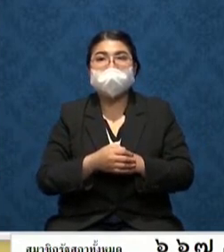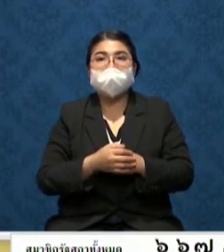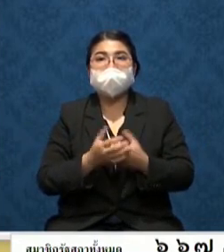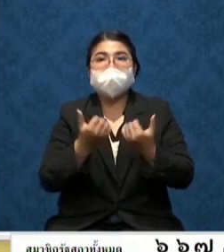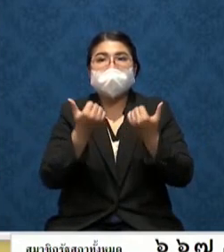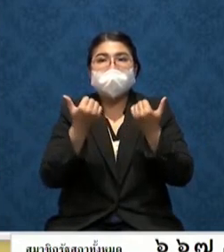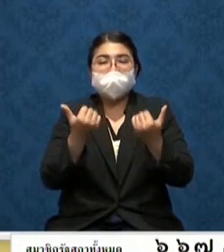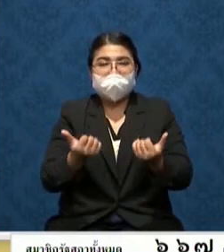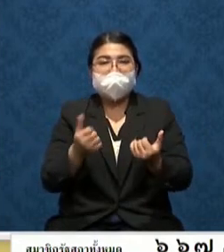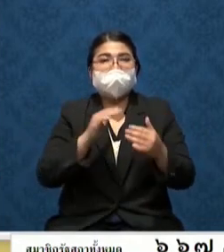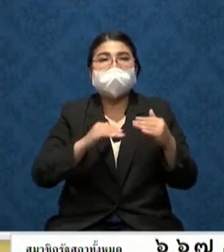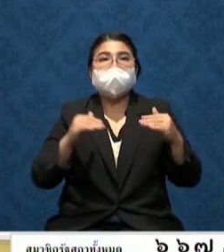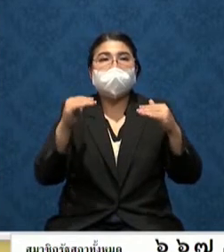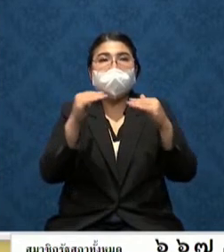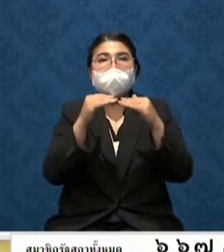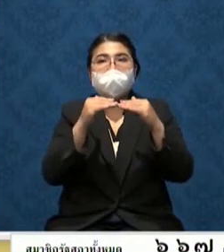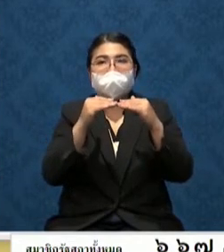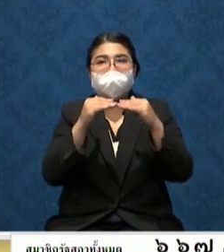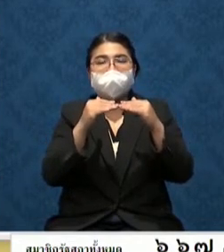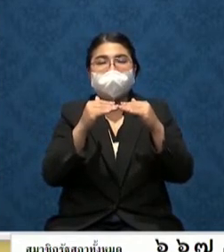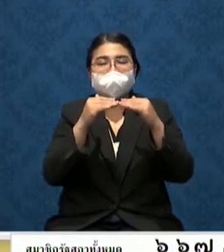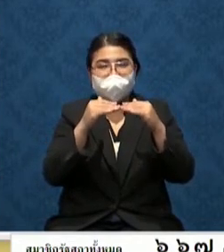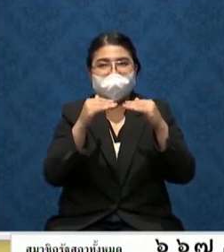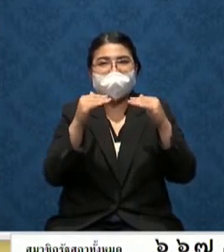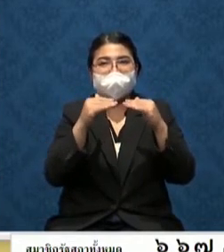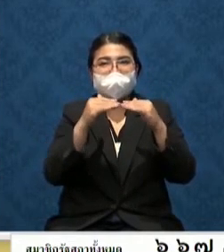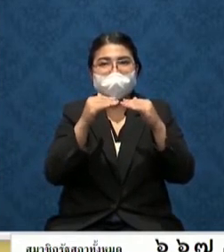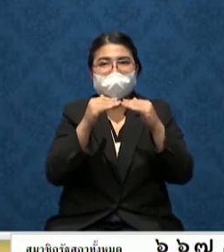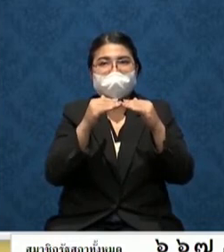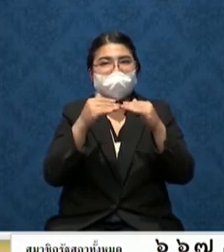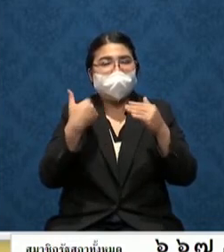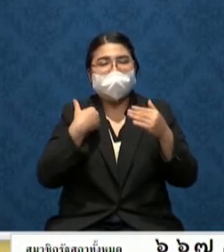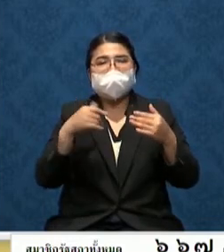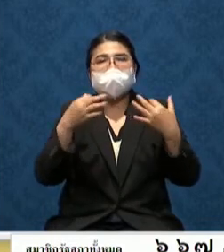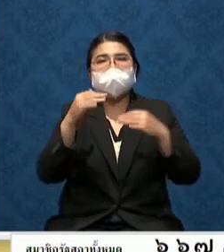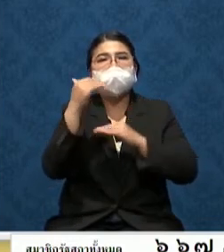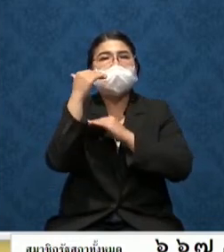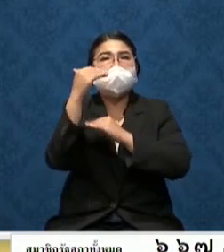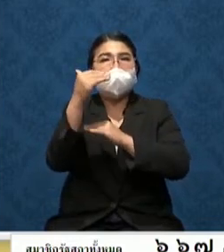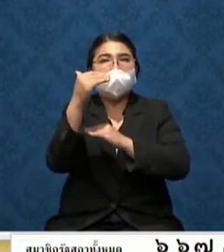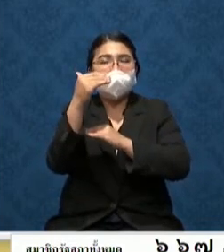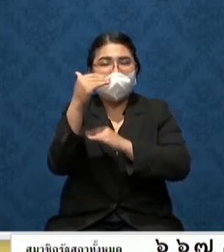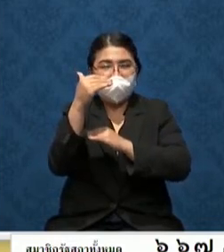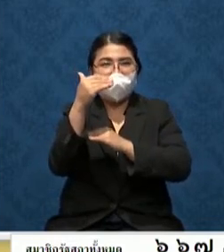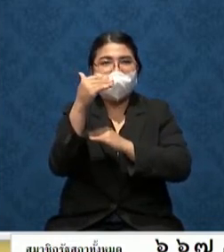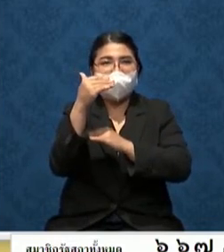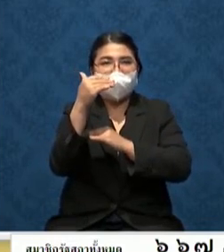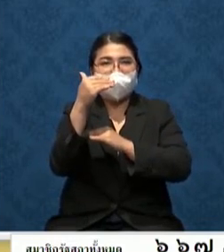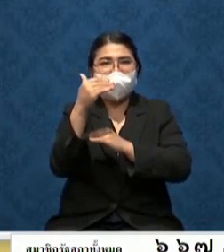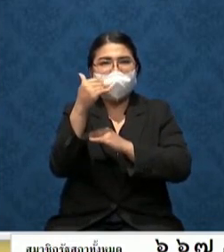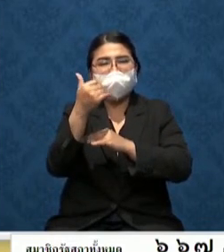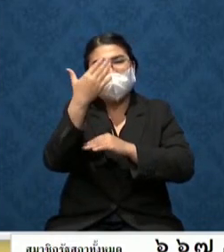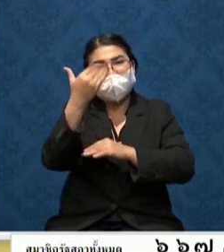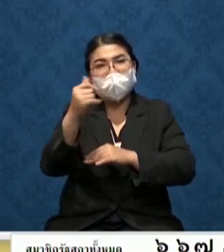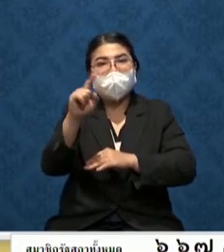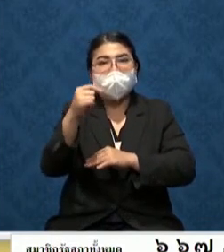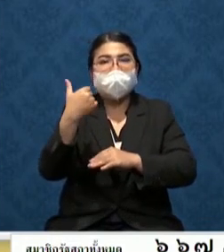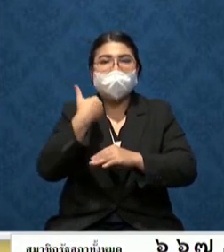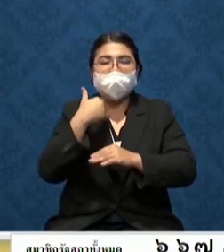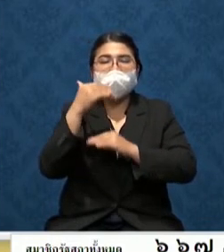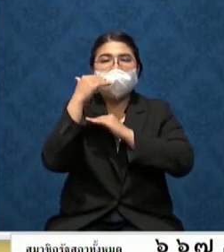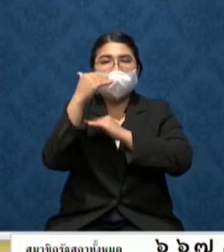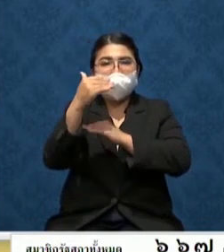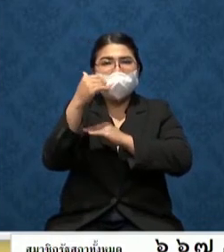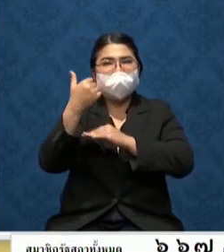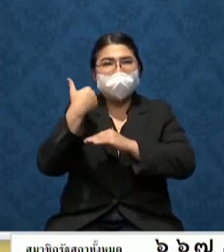ซึงเสรีภาพ ของสื่อมวนชน กำหนดไว้ในรฐธรรมนูลเพราะฉะั้กฎหมายชบับนี้